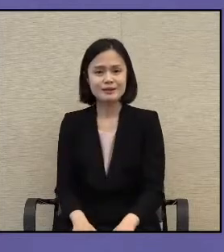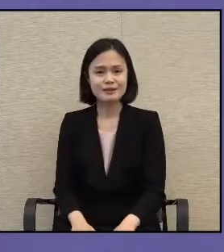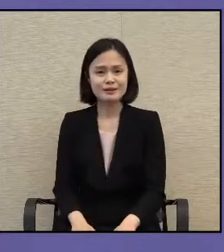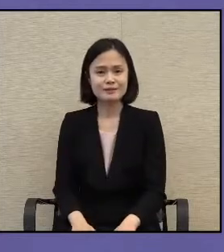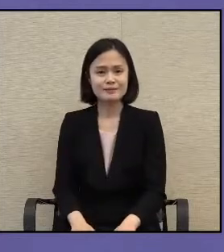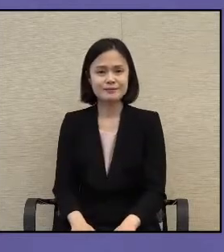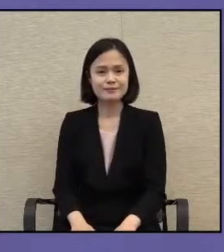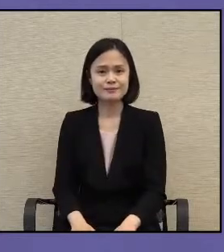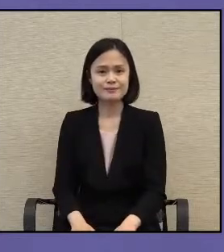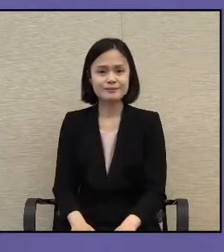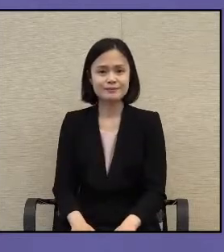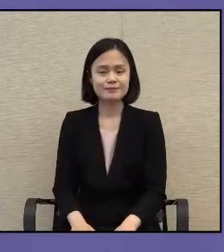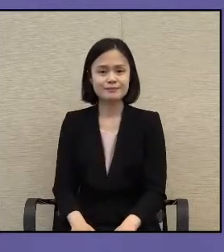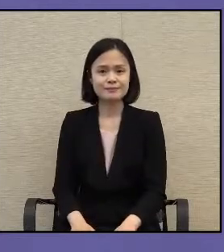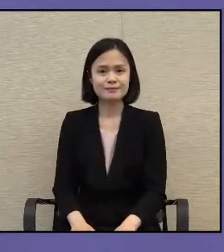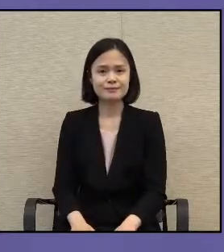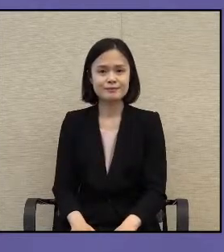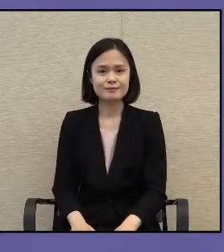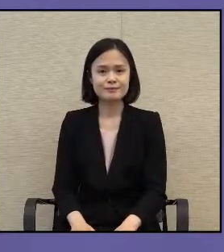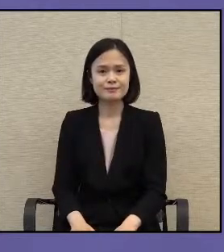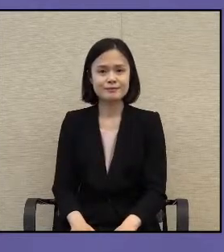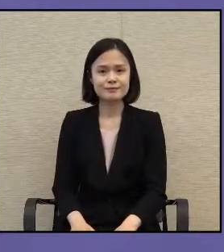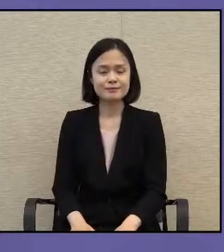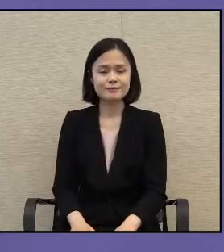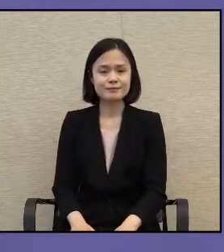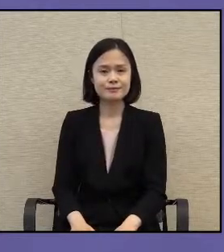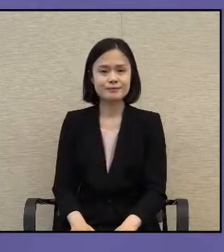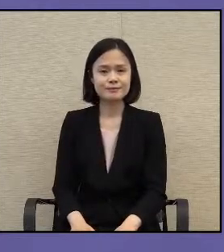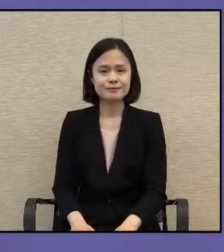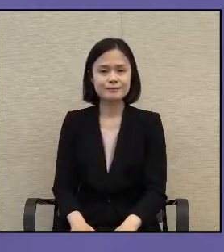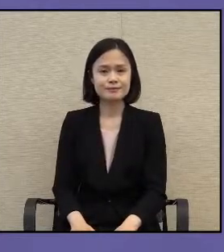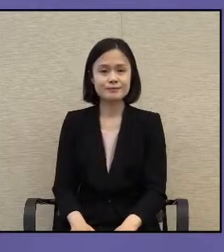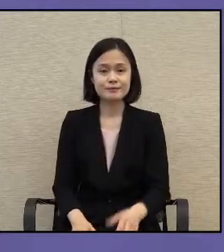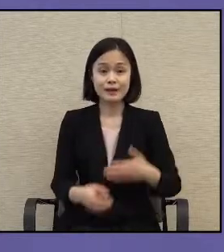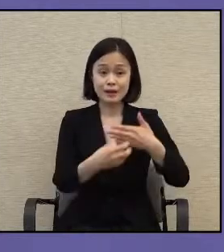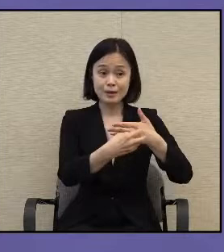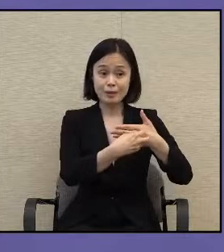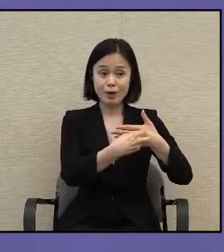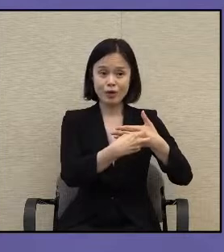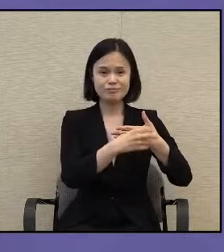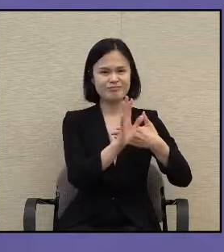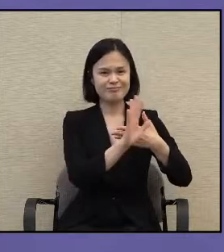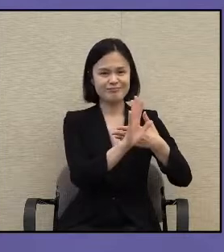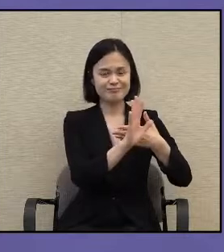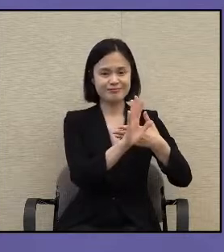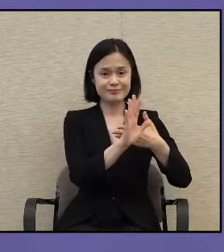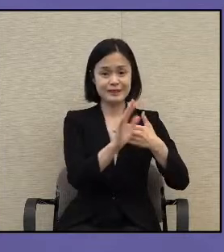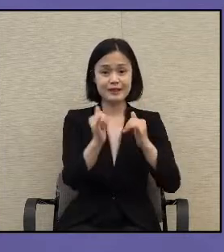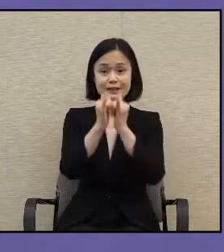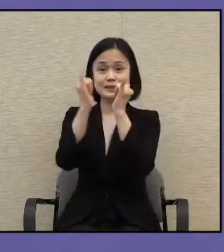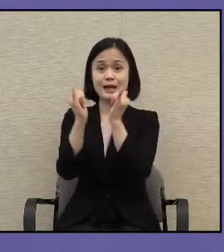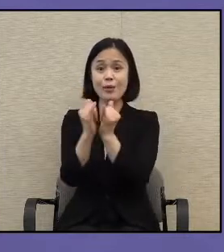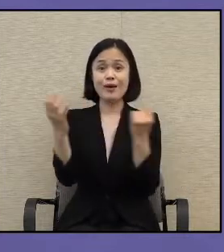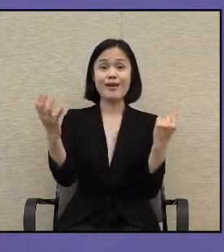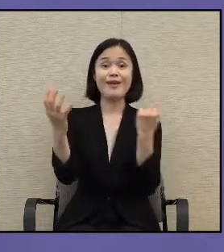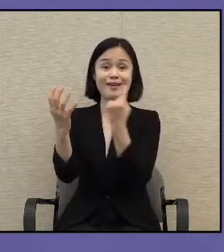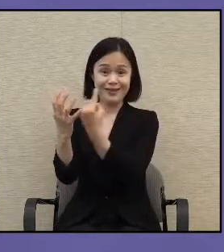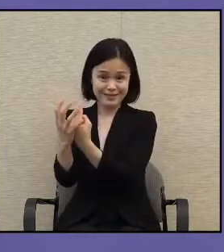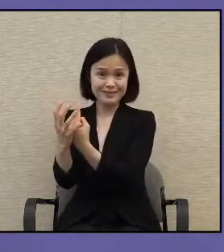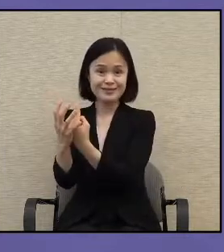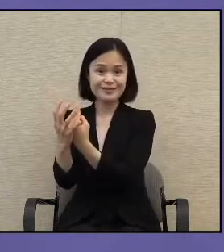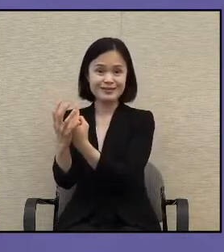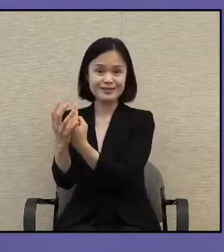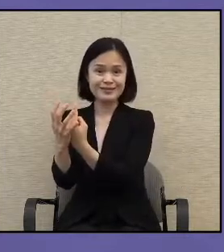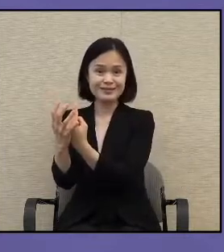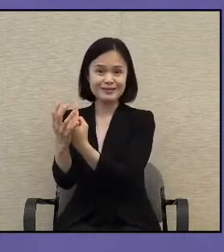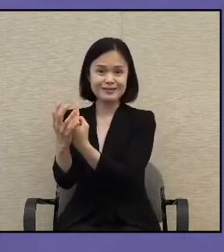리인스티튜셔널라이제이션이라고도 이야기를 합니다. 그러니까 다시 한번 이제 병원은 아니지만 이제 다른 이제 범죄